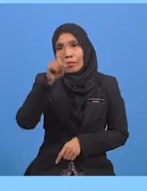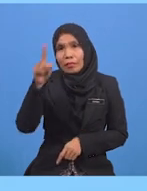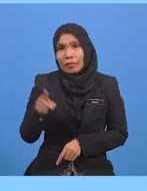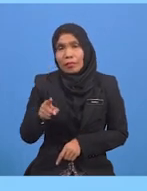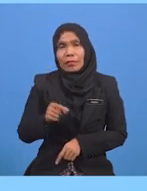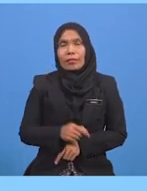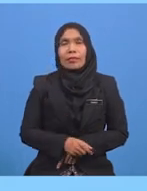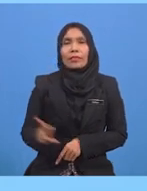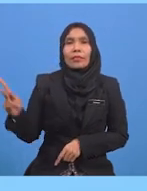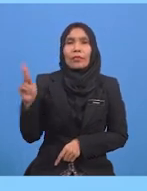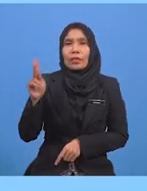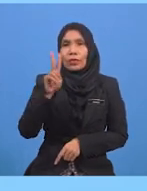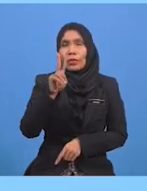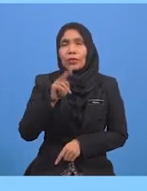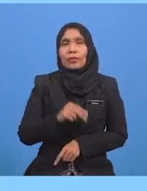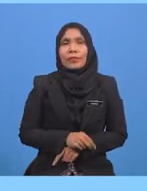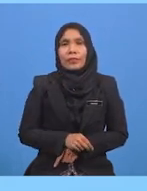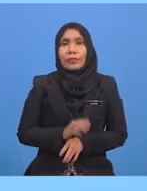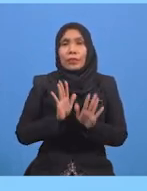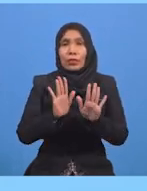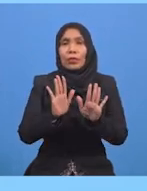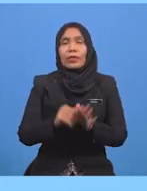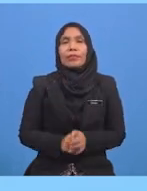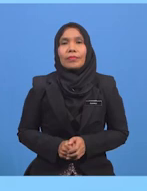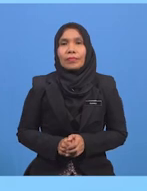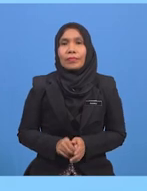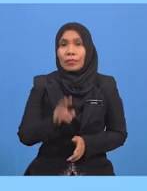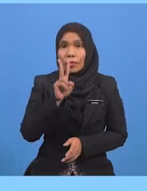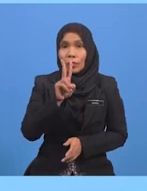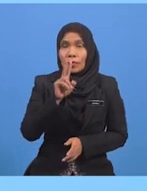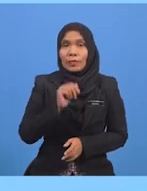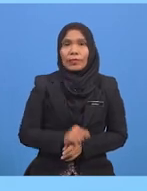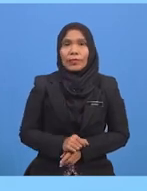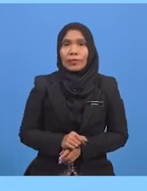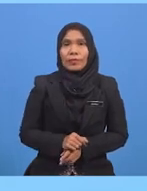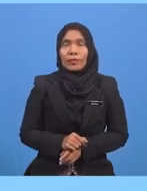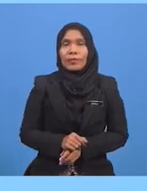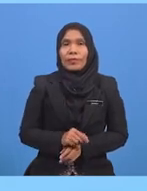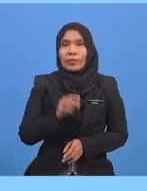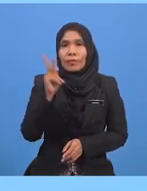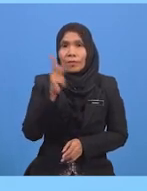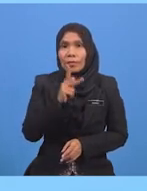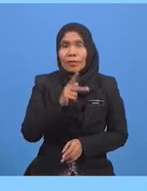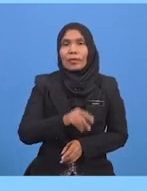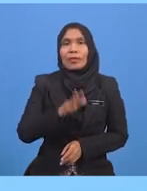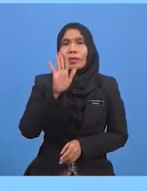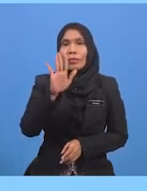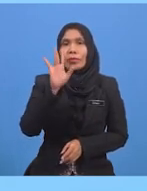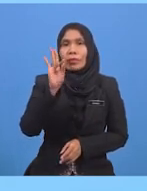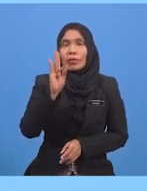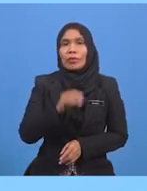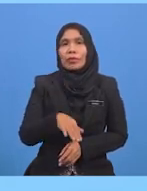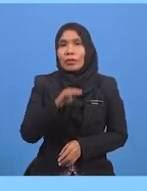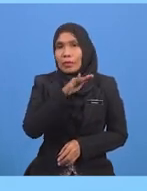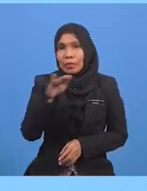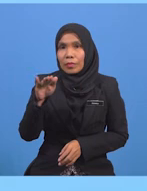tutup kurungan kuasa 2 tolak 2 didarabkan dengan